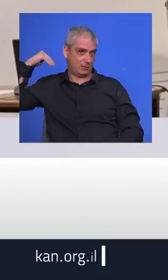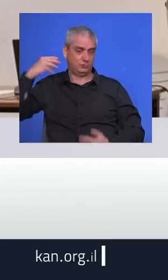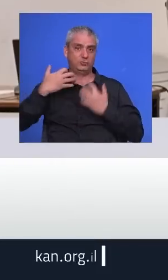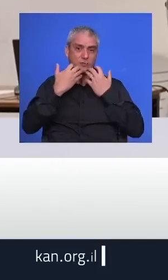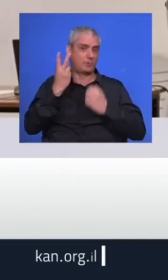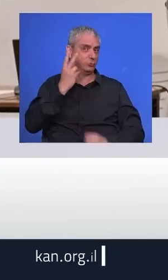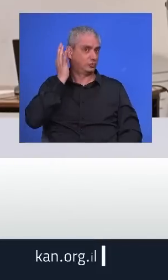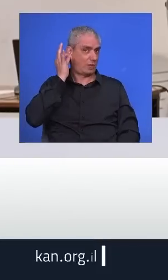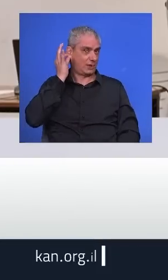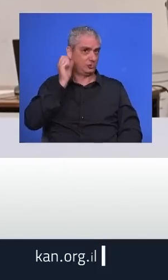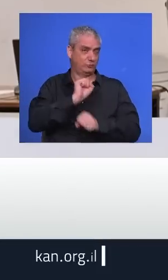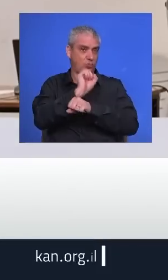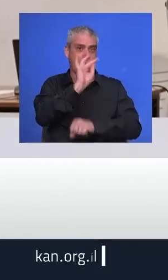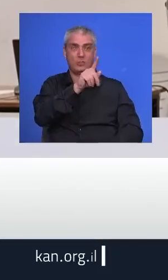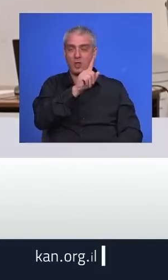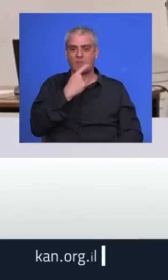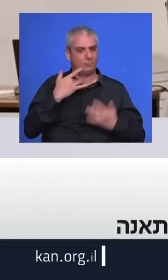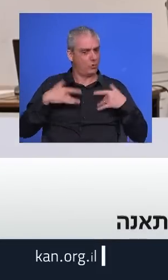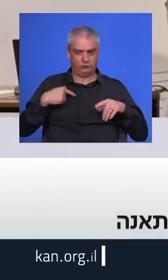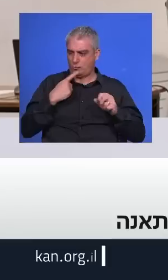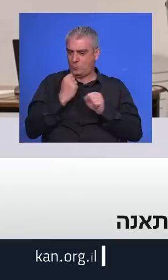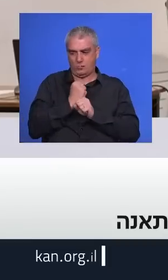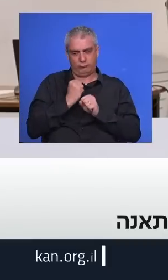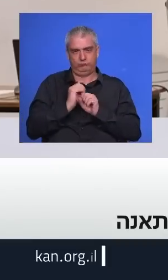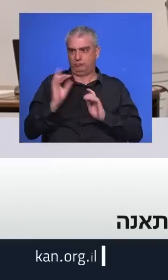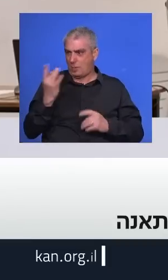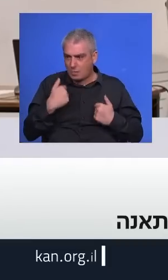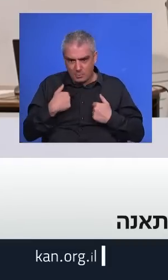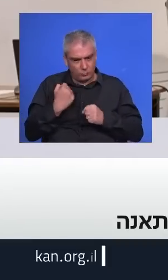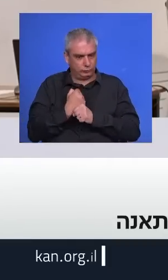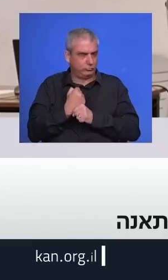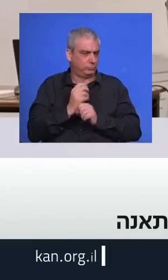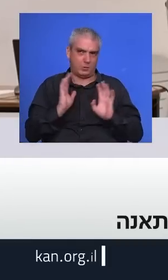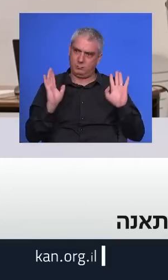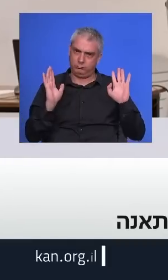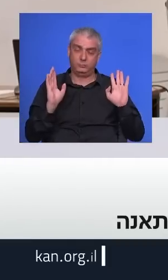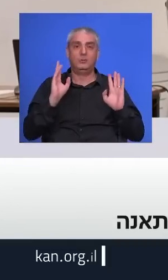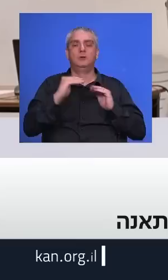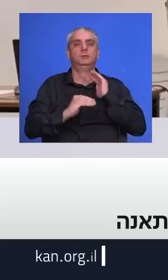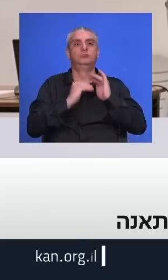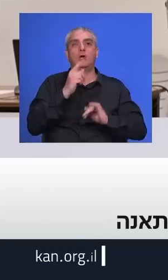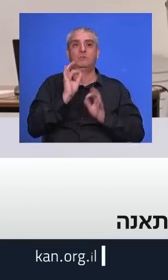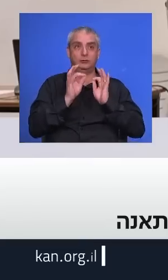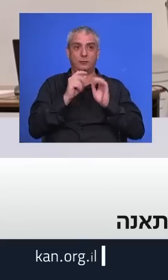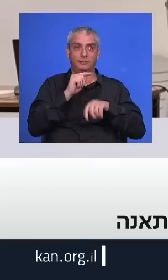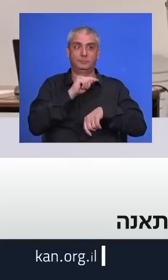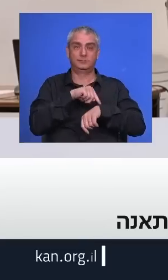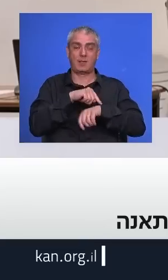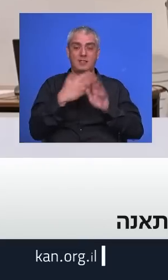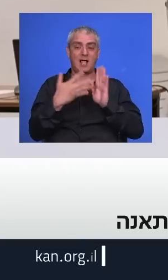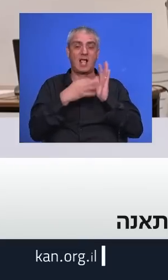שתי המתלוננות, אבל מכחיש את כל הטענות שלהן נגדו. בשלב מסוים, במהלך